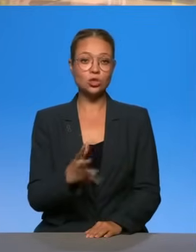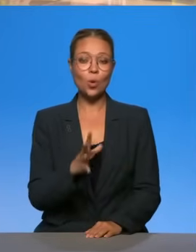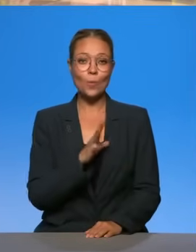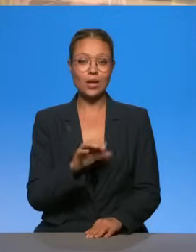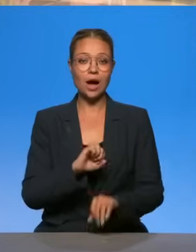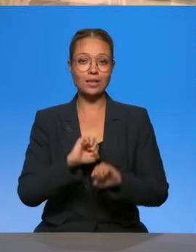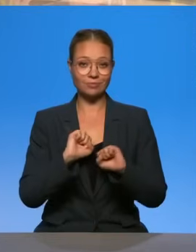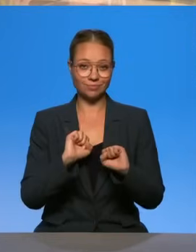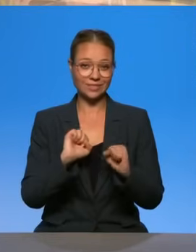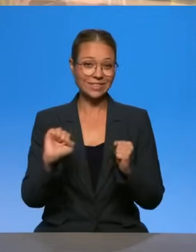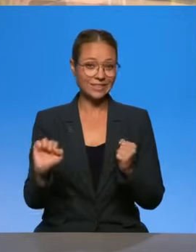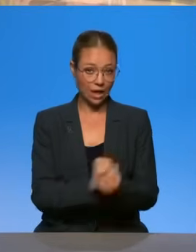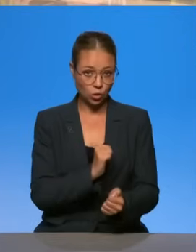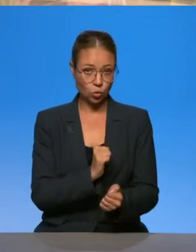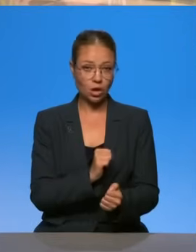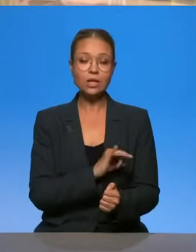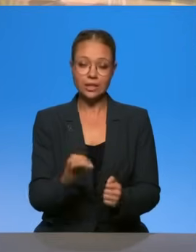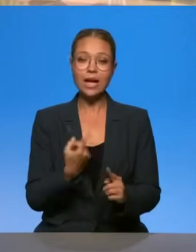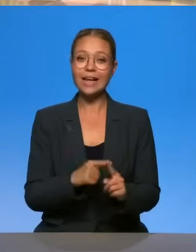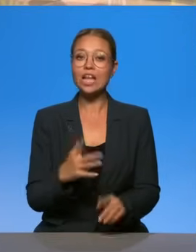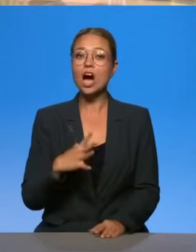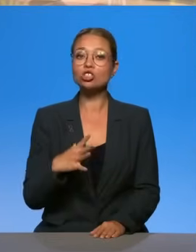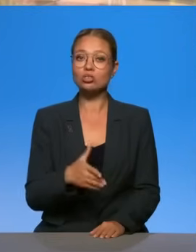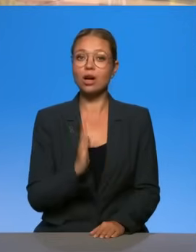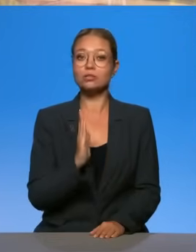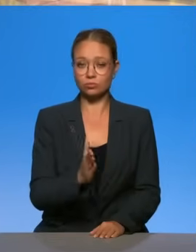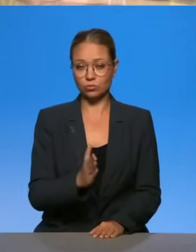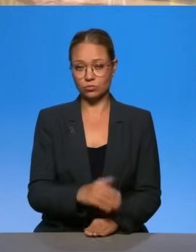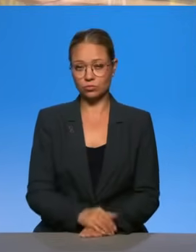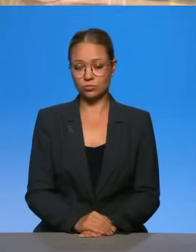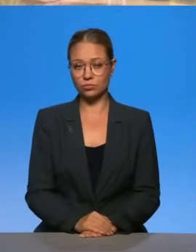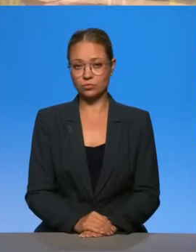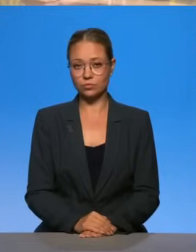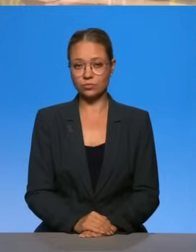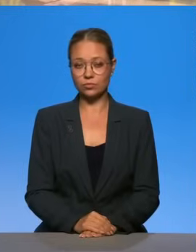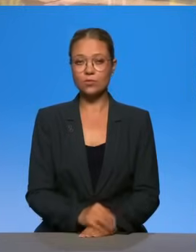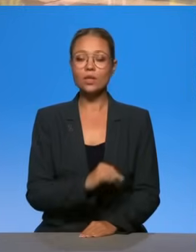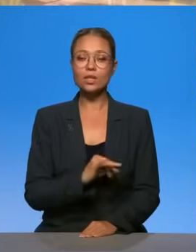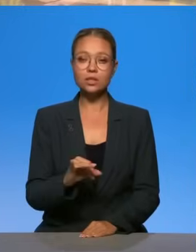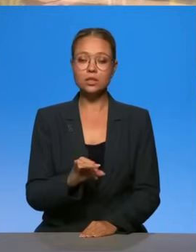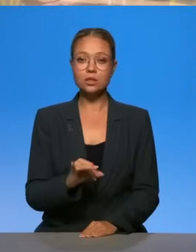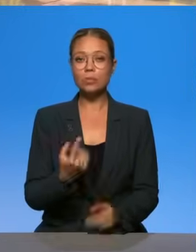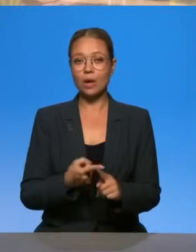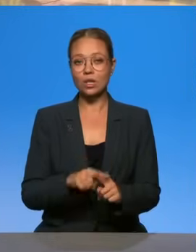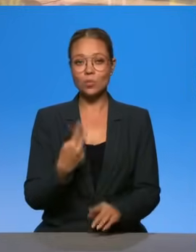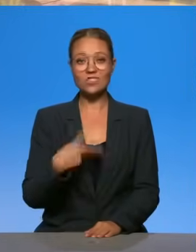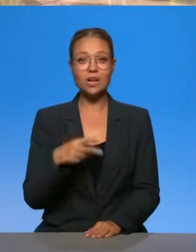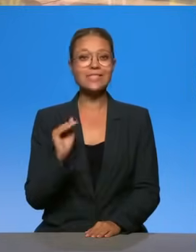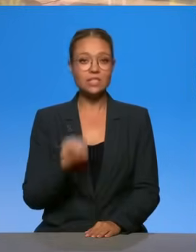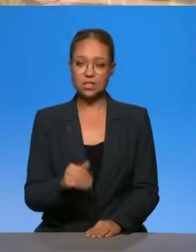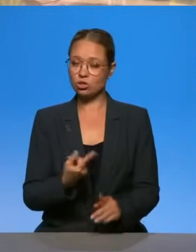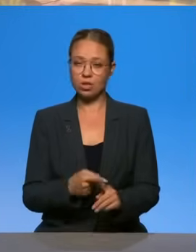эта засуха ожидается и достаточно серьезная. Поэтому, конечно, 20 тысяч – это очень мизерная